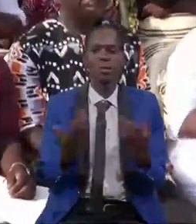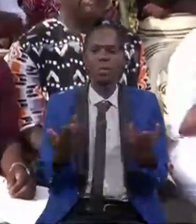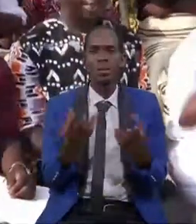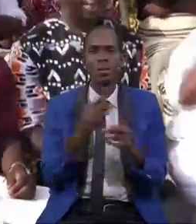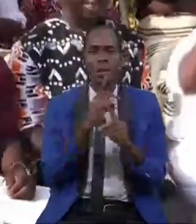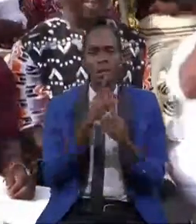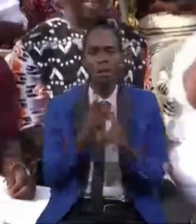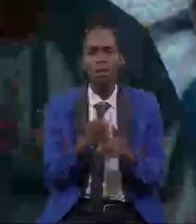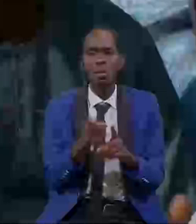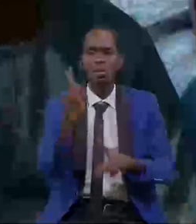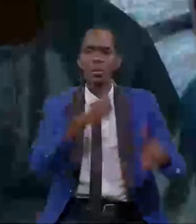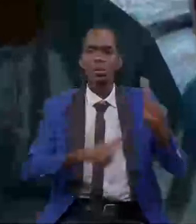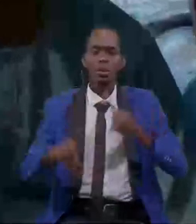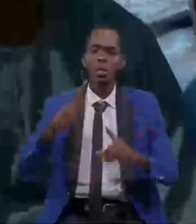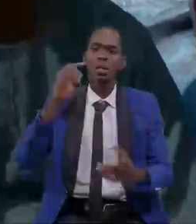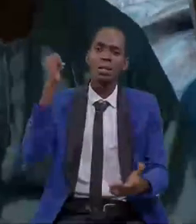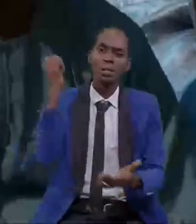entendu un bon amen.